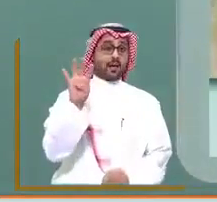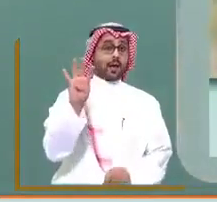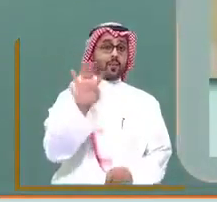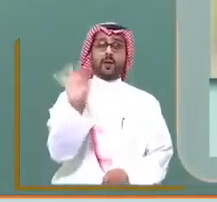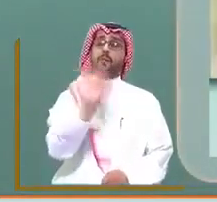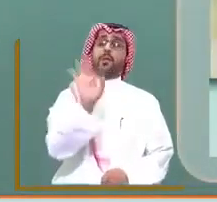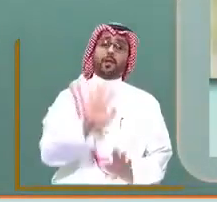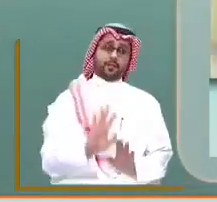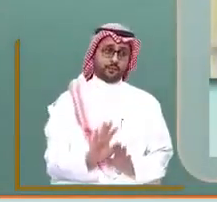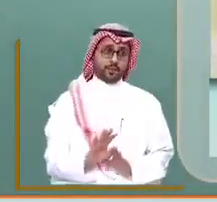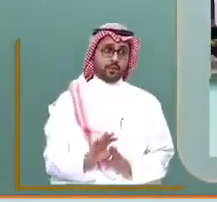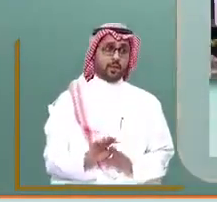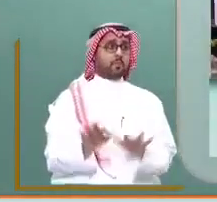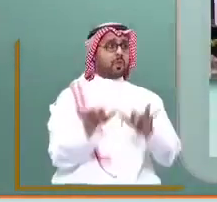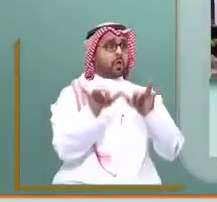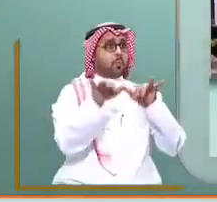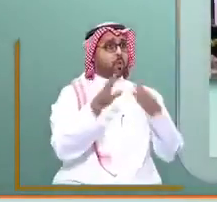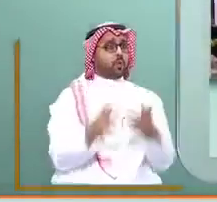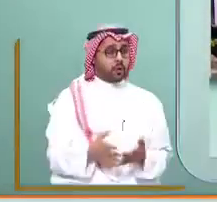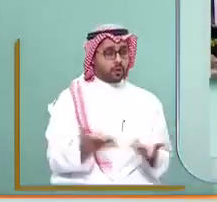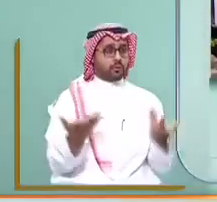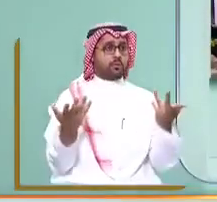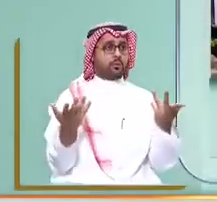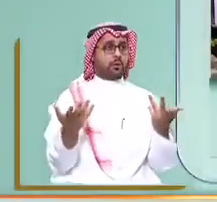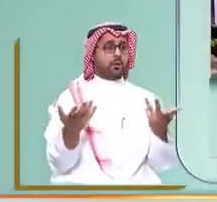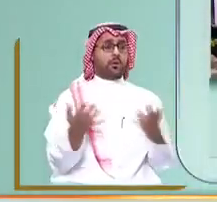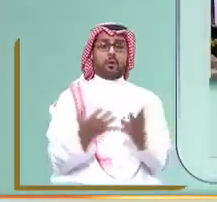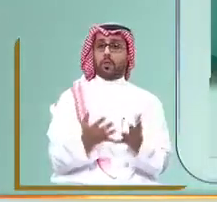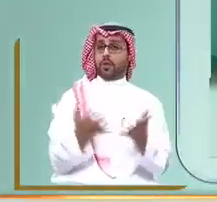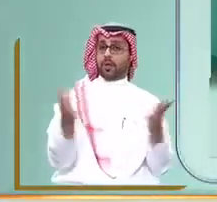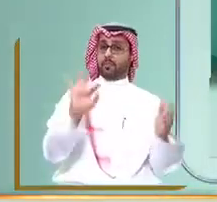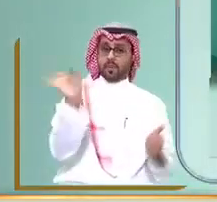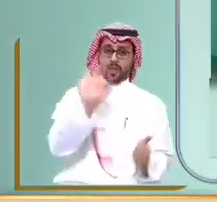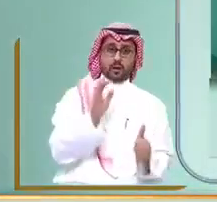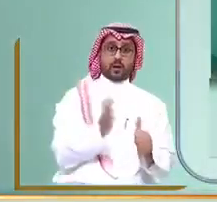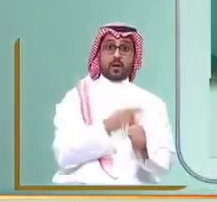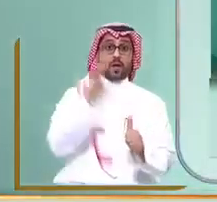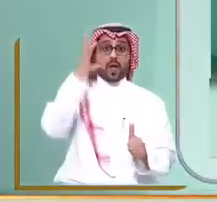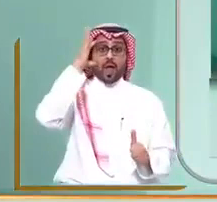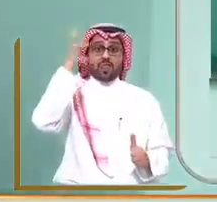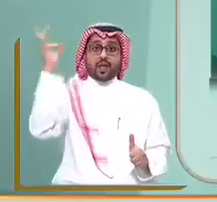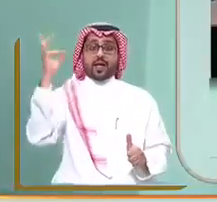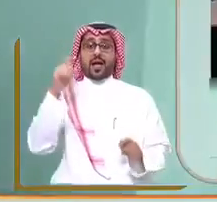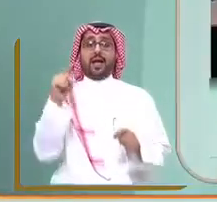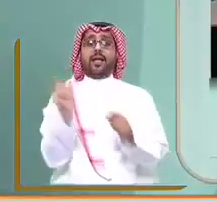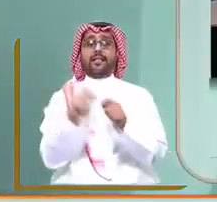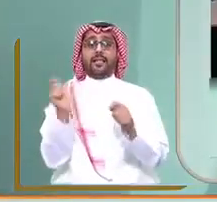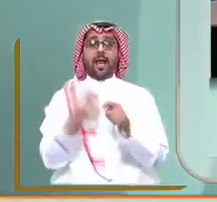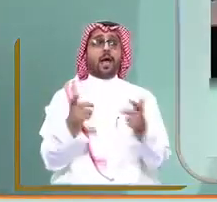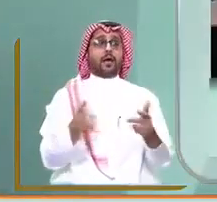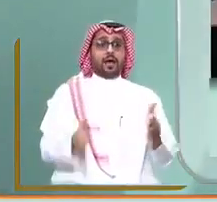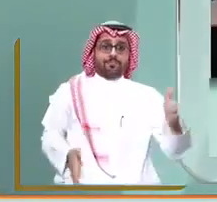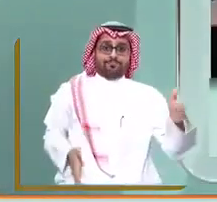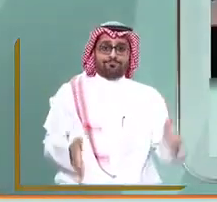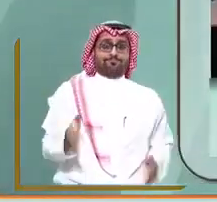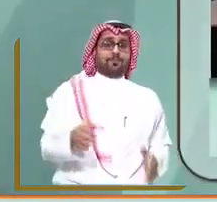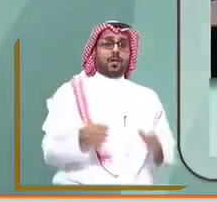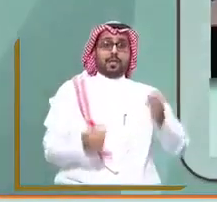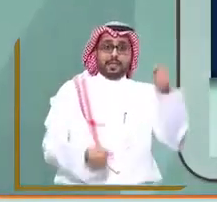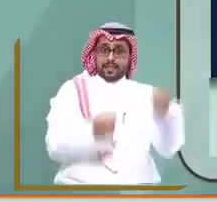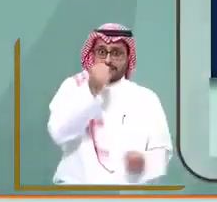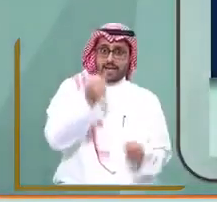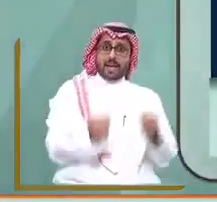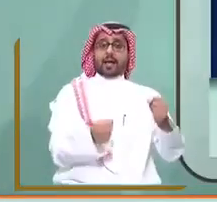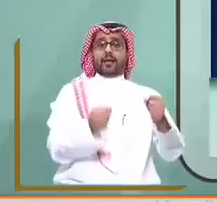الناشئة. التقنيات الناشئة طبعا كثيرة، ولكن من أمثلتها الذكاء الاصطناعي، تعلم الآلة، المركبات